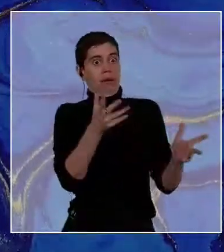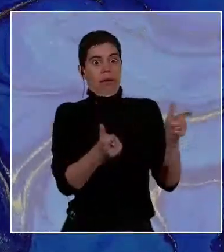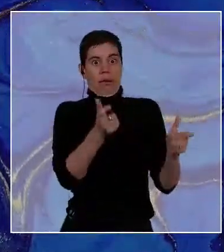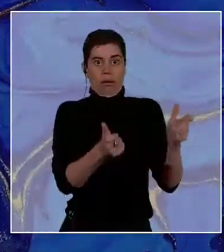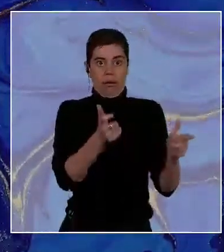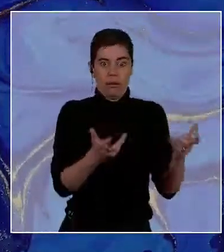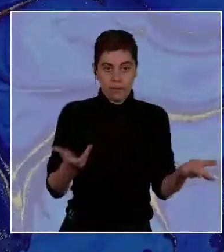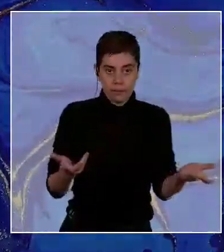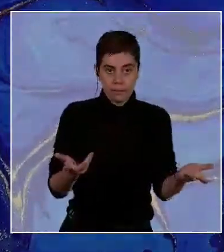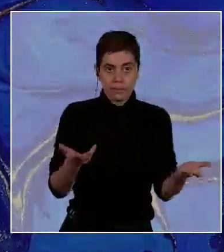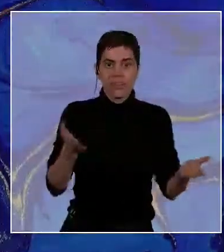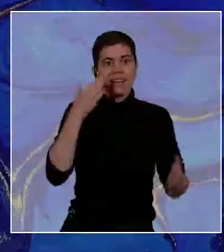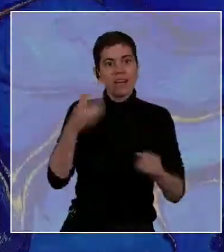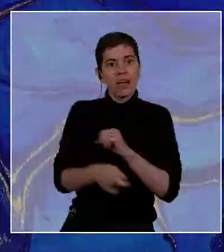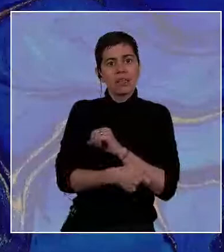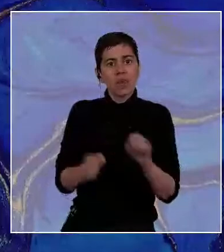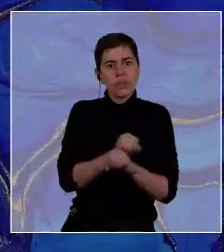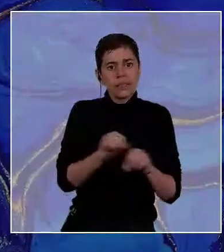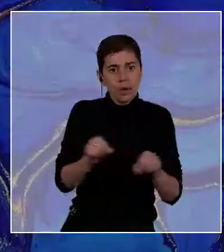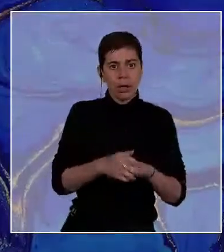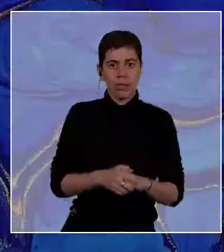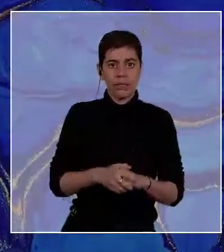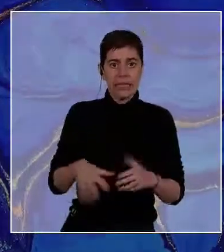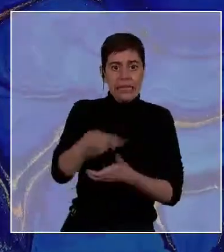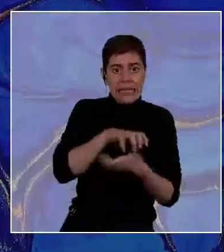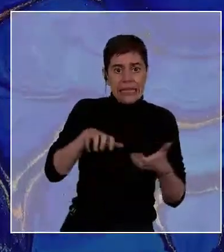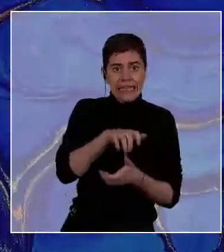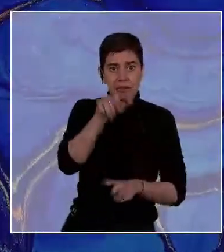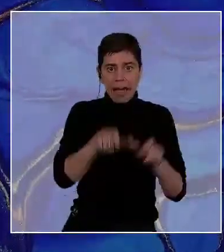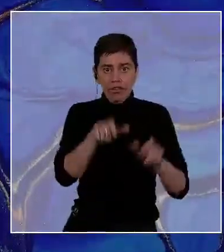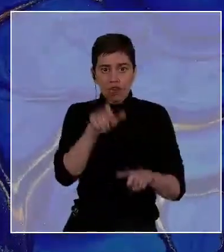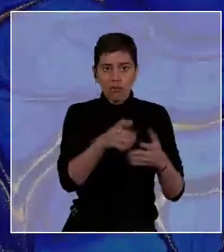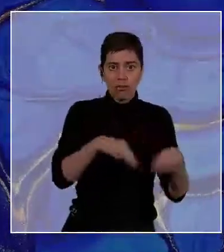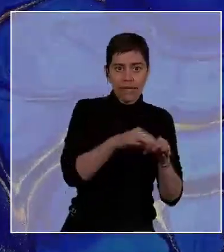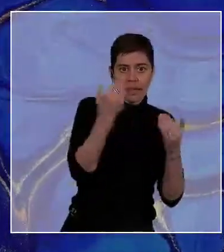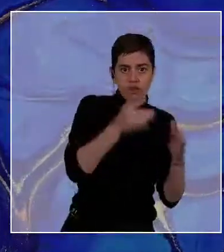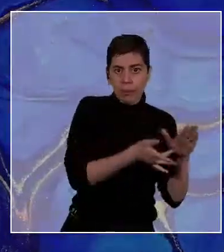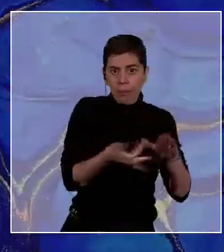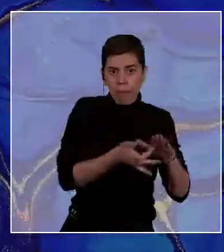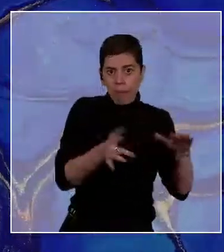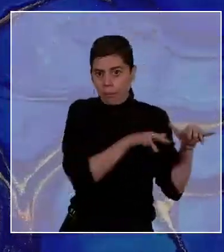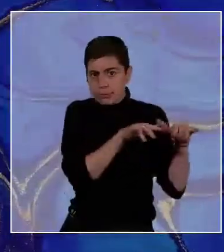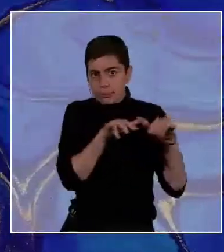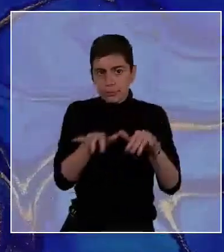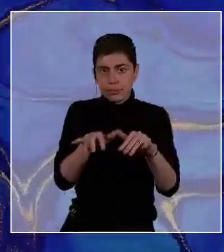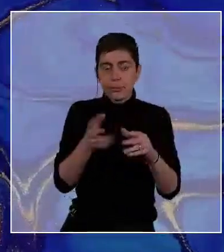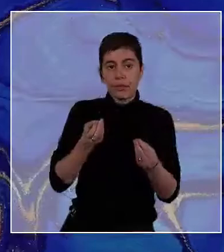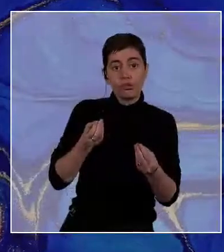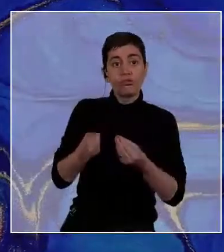oublier les attentats terroristes, la crise migratoire qui vient donc exacerber